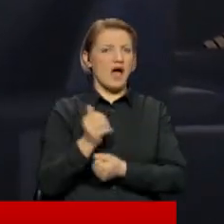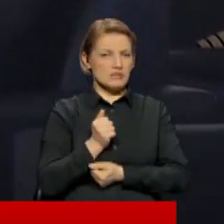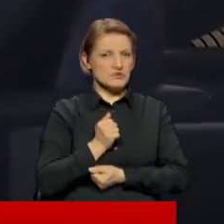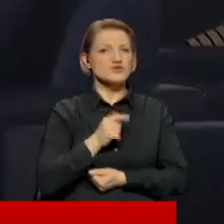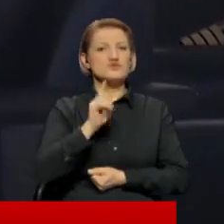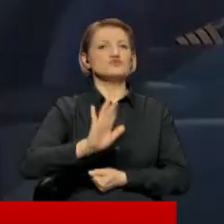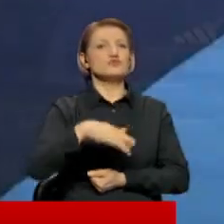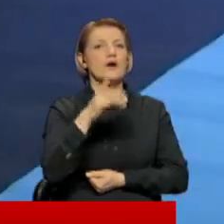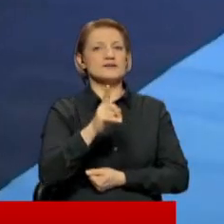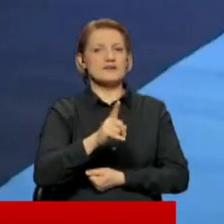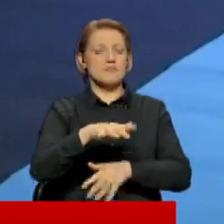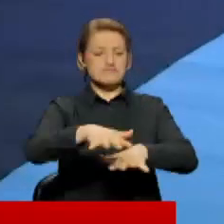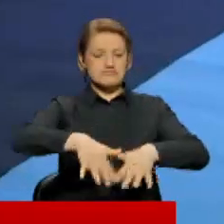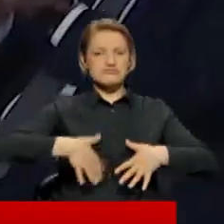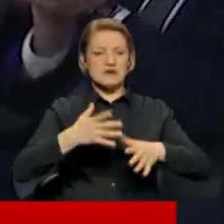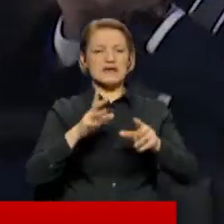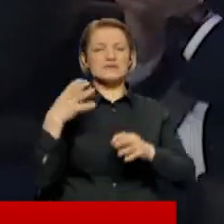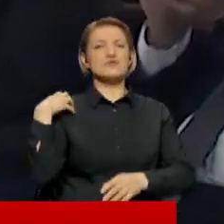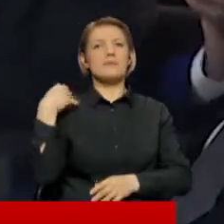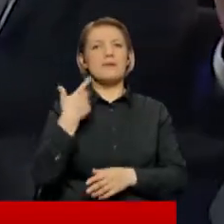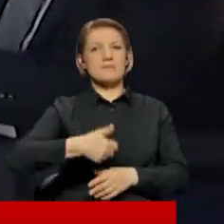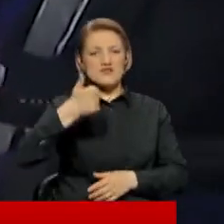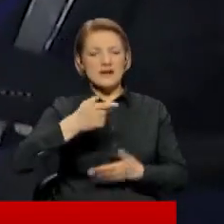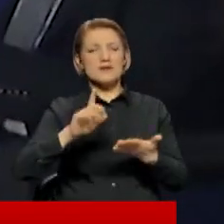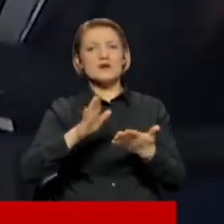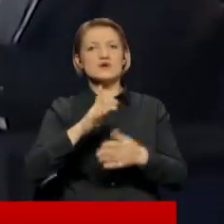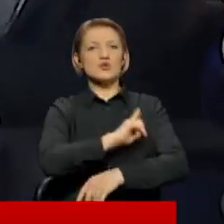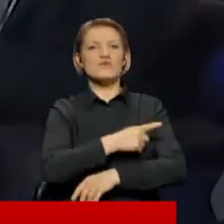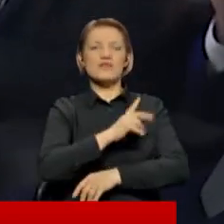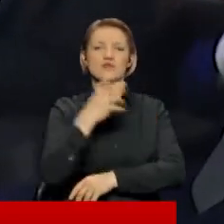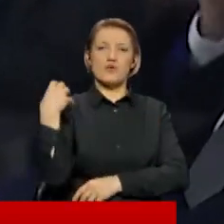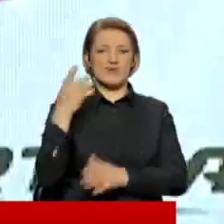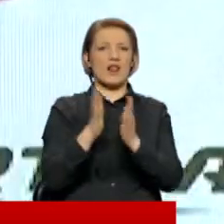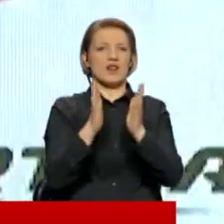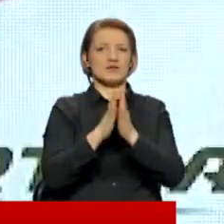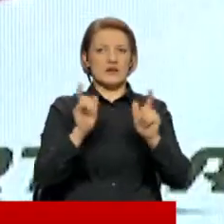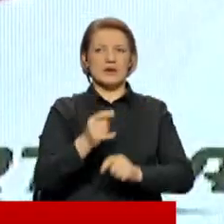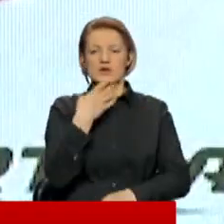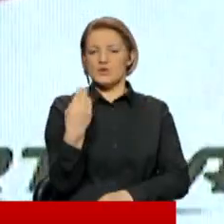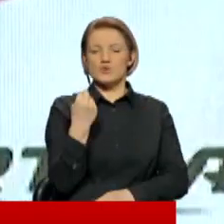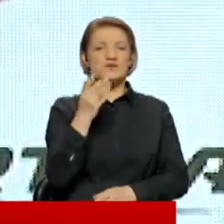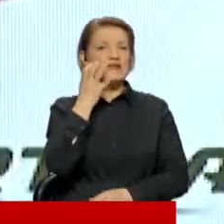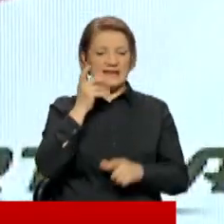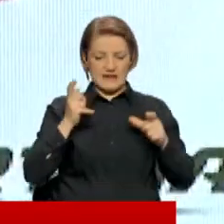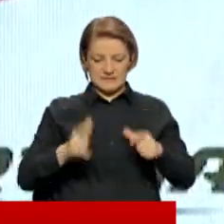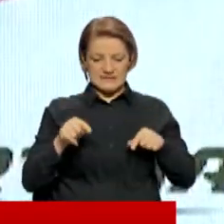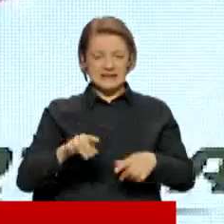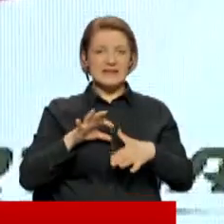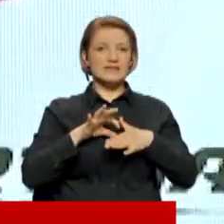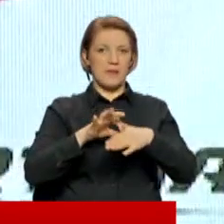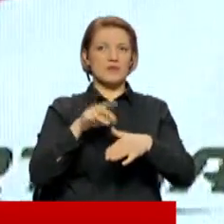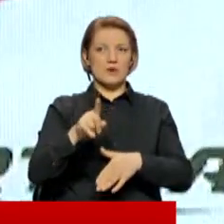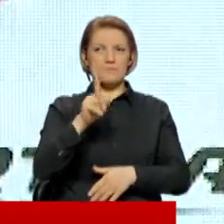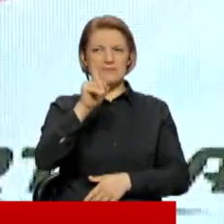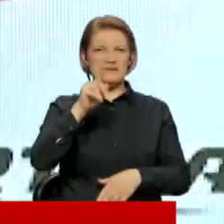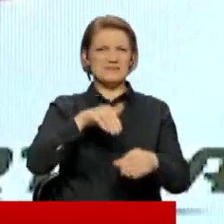sonrasında protokolde oturan yerel kurmay başkanı ve Kuvvet Komutanları da alkışlamıştır bu güzel sakaryamızı temsil eden